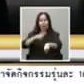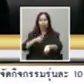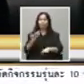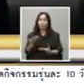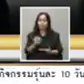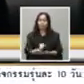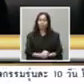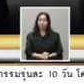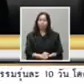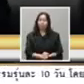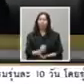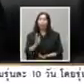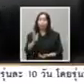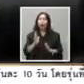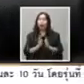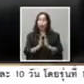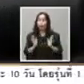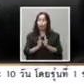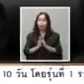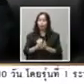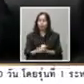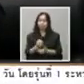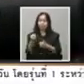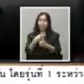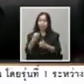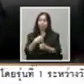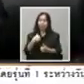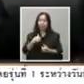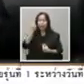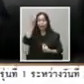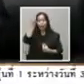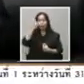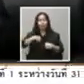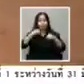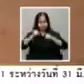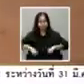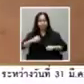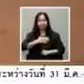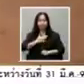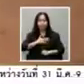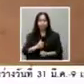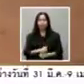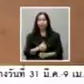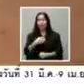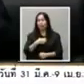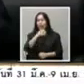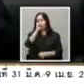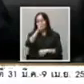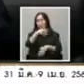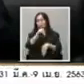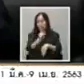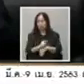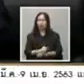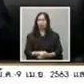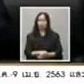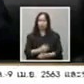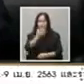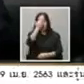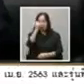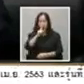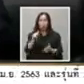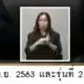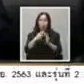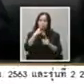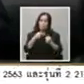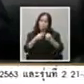าน ขอบคุณท่านคุณครูมานิด แล้วก็มาโต้เถียงกัน ผมพอวินิจฉัยได้แล้วล่ะครับ ผมก็อยากจะกราบเรียนท่านประธานเพราะว่าไม่อย่างนั้นเนี่ยมันยืด